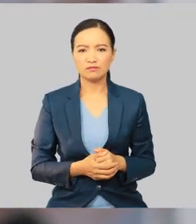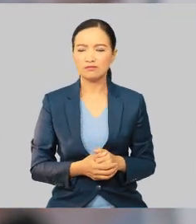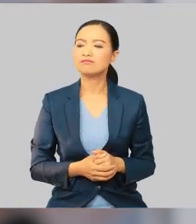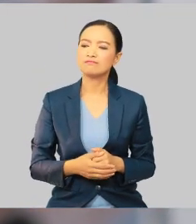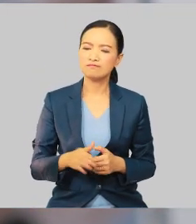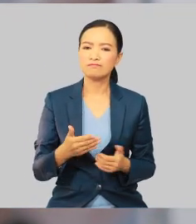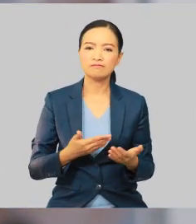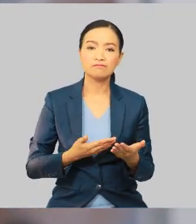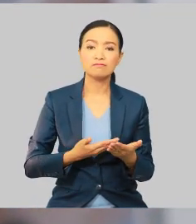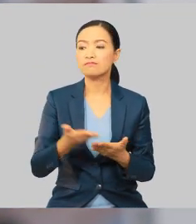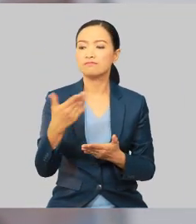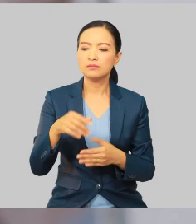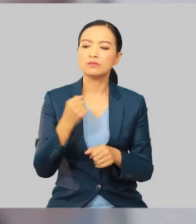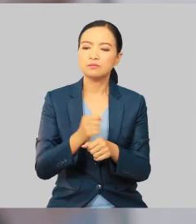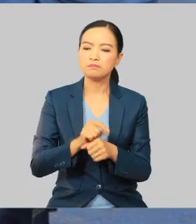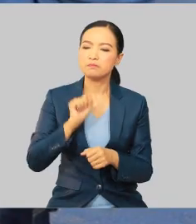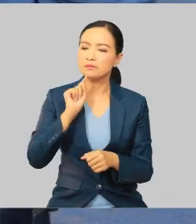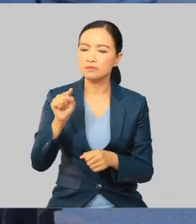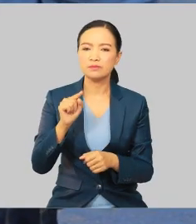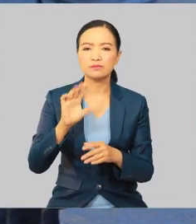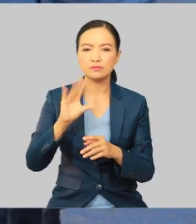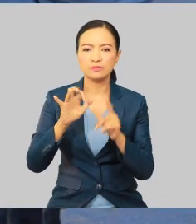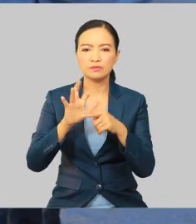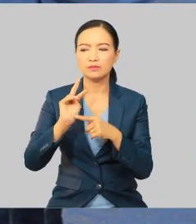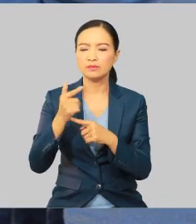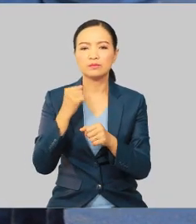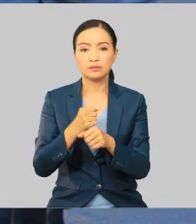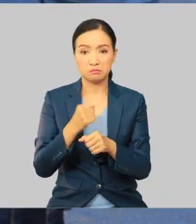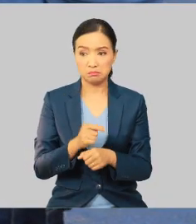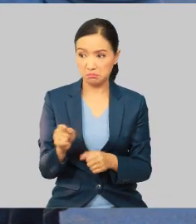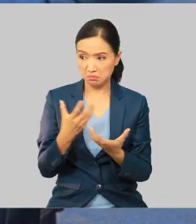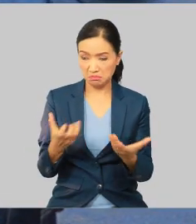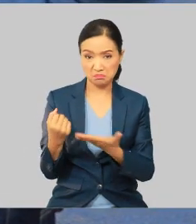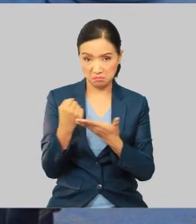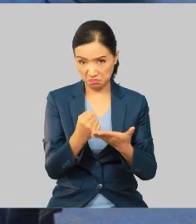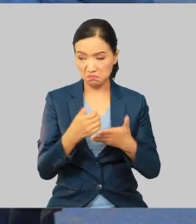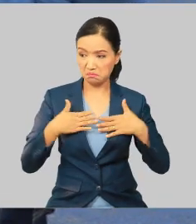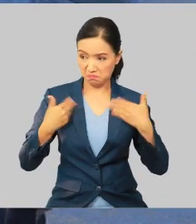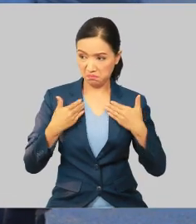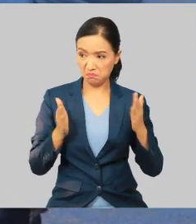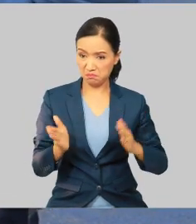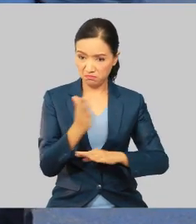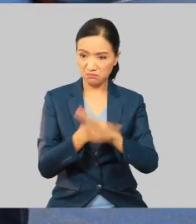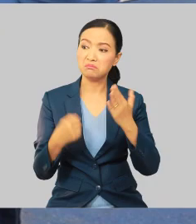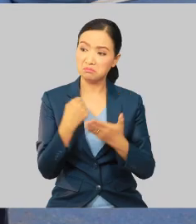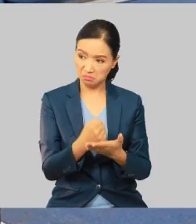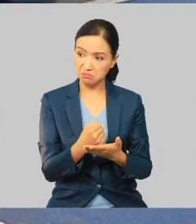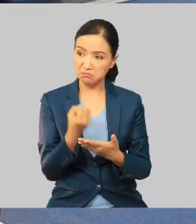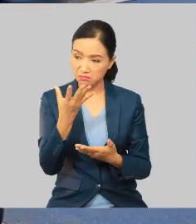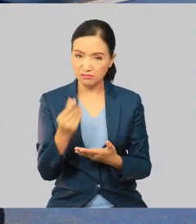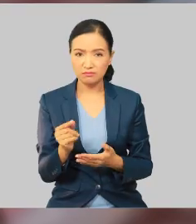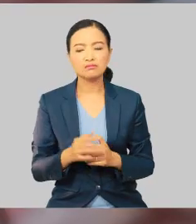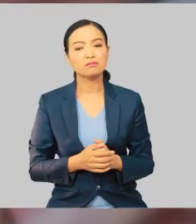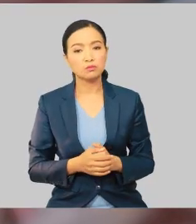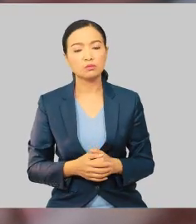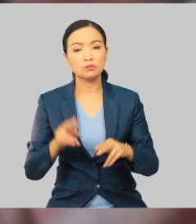ไปซื้อมาให้สร้างทำ จริงๆแล้วพ่อคิดว่าอุปกรณ์เหล่านี้มันช่วยอำนวยความสะดวกคนพิการได้มากขนาด